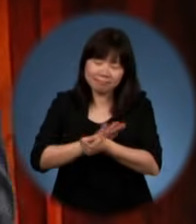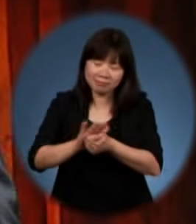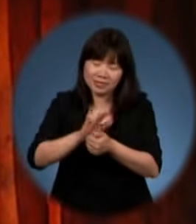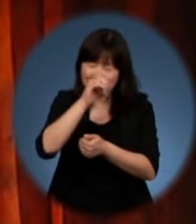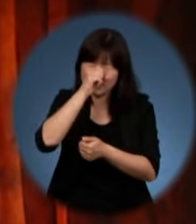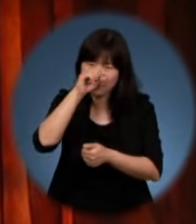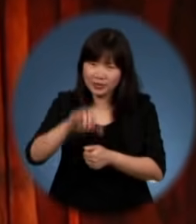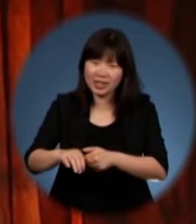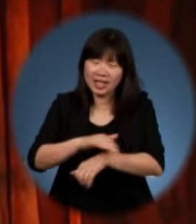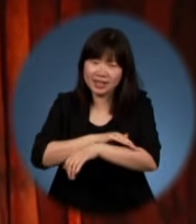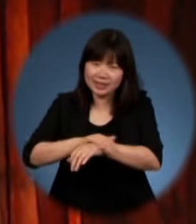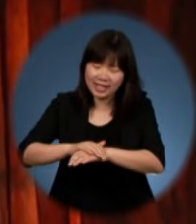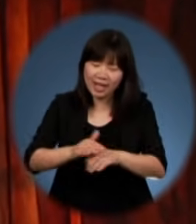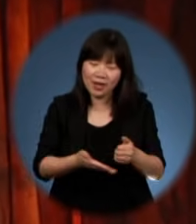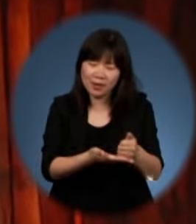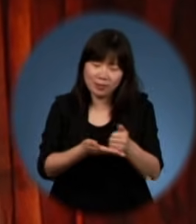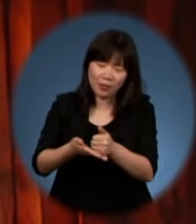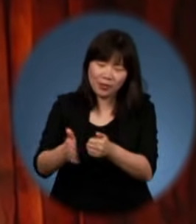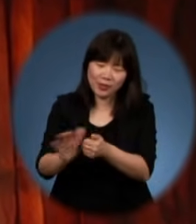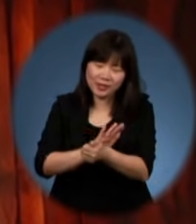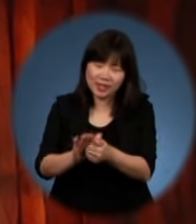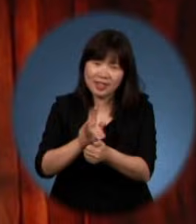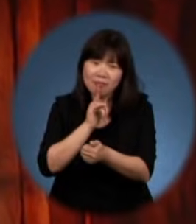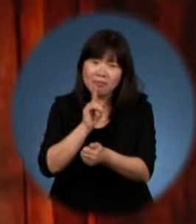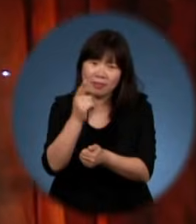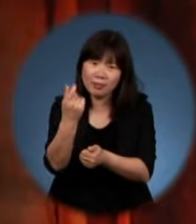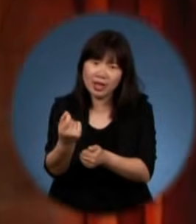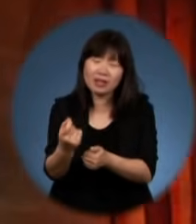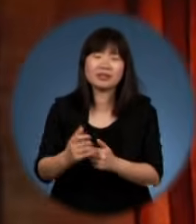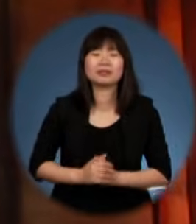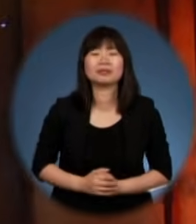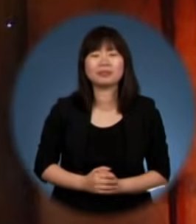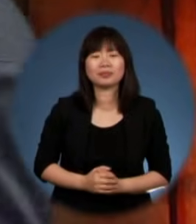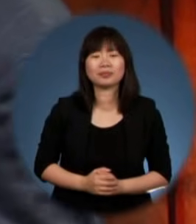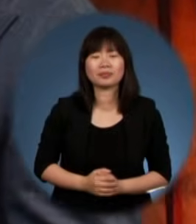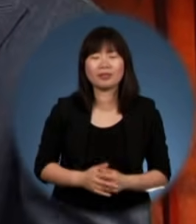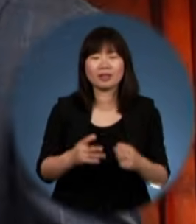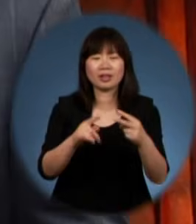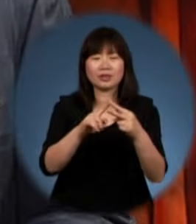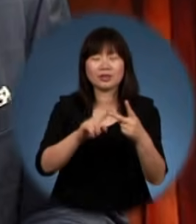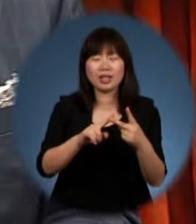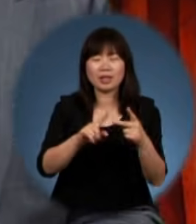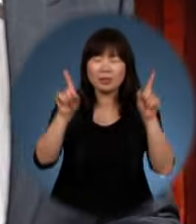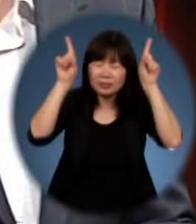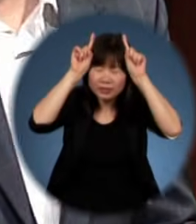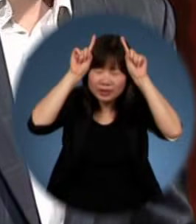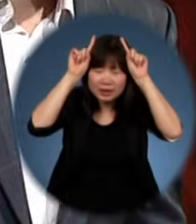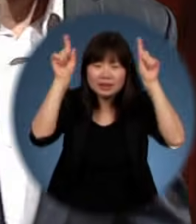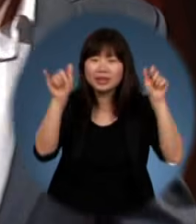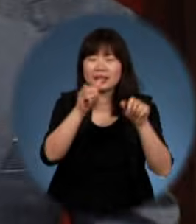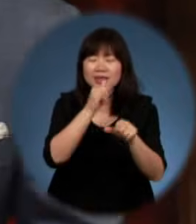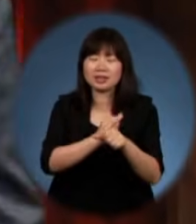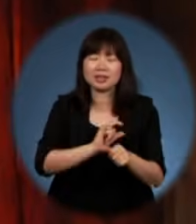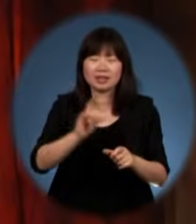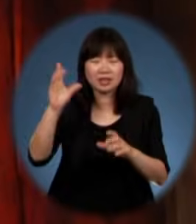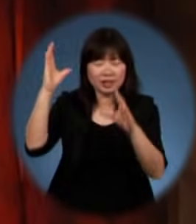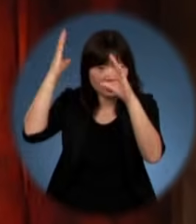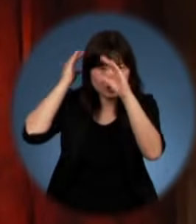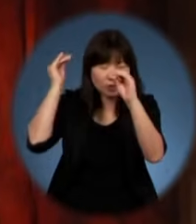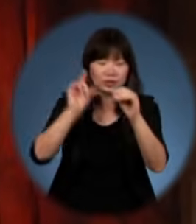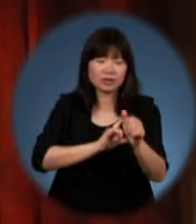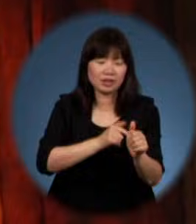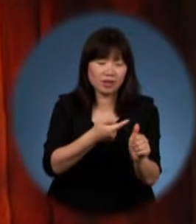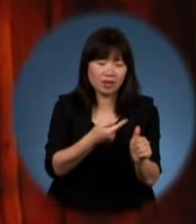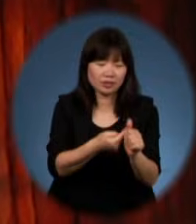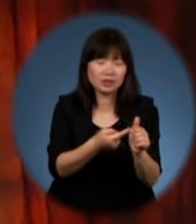곳에서 잘 모셨다고 합니다 그런 요 두 개의 뿔이 달린 영웅 이라는 별명으로 부렸습니다 왜